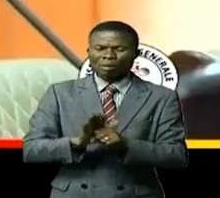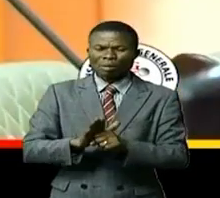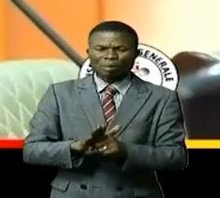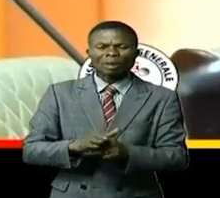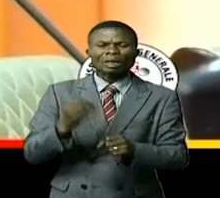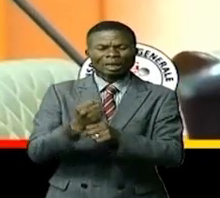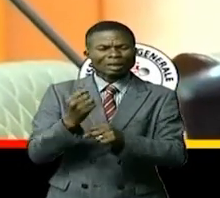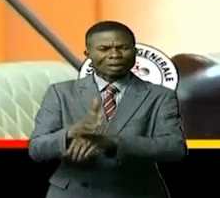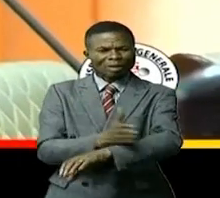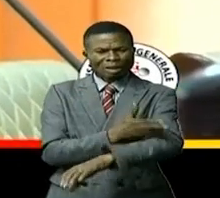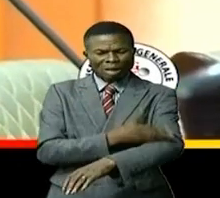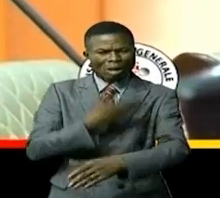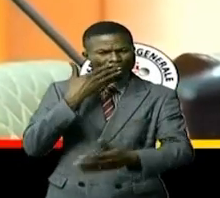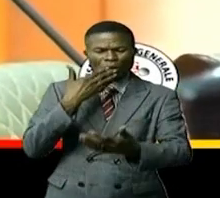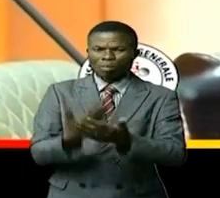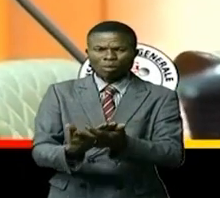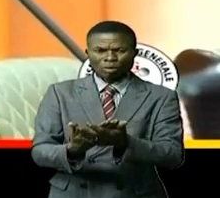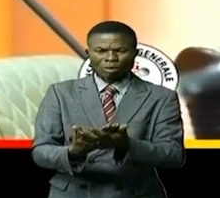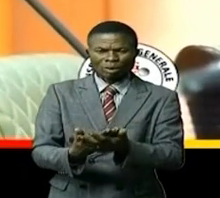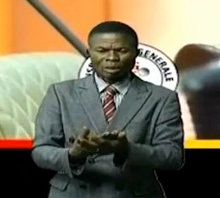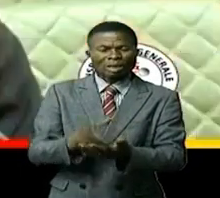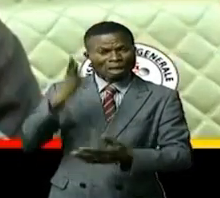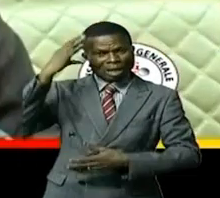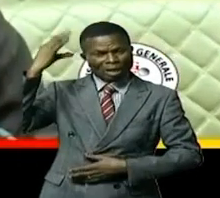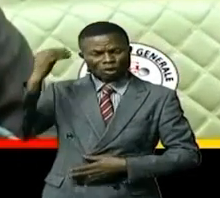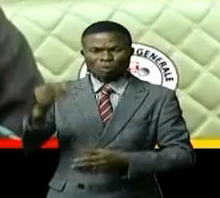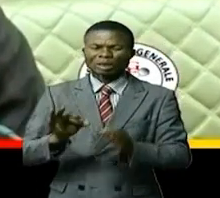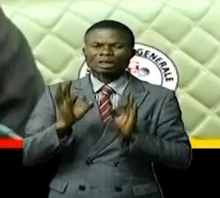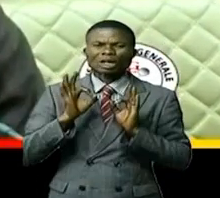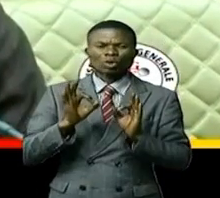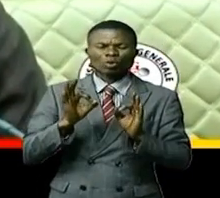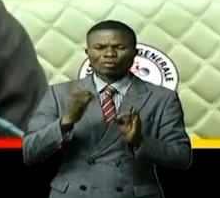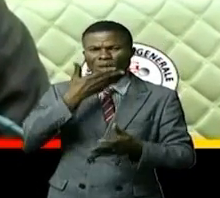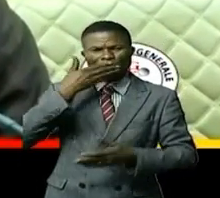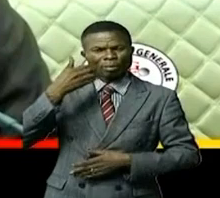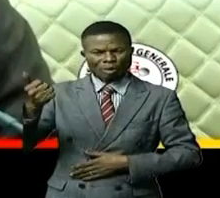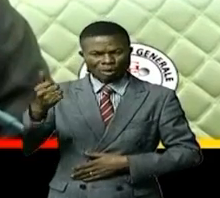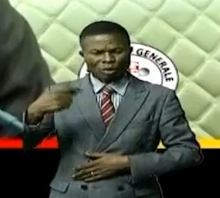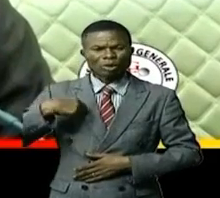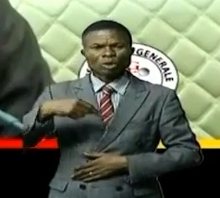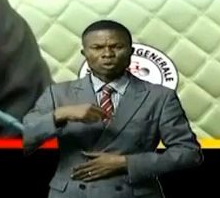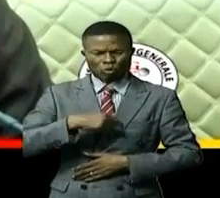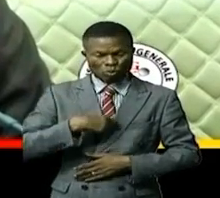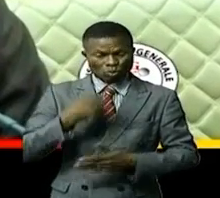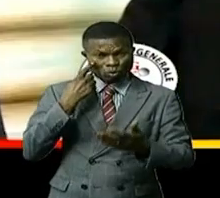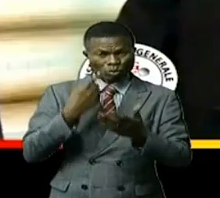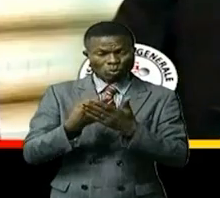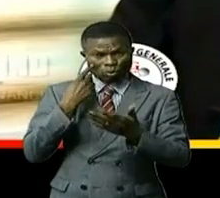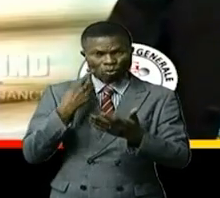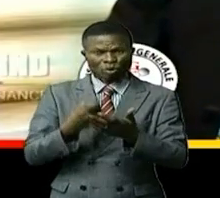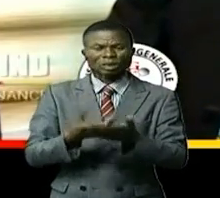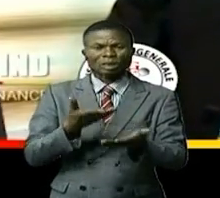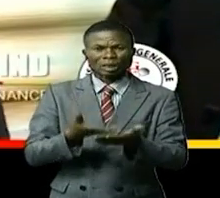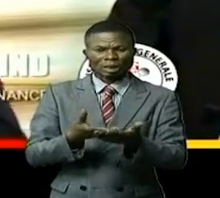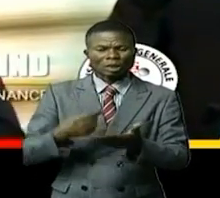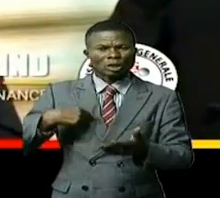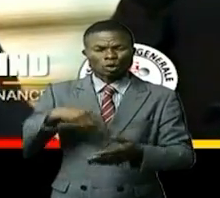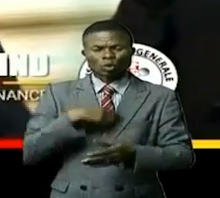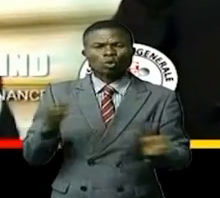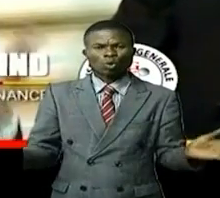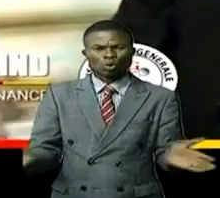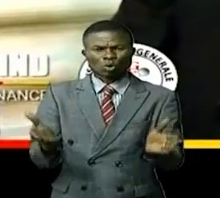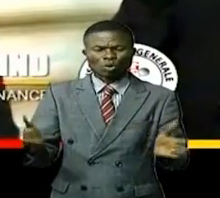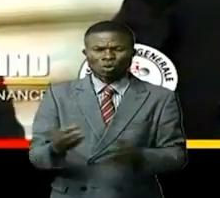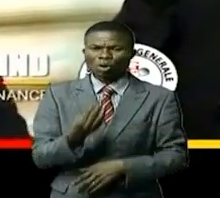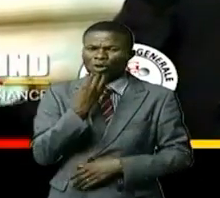et de bonnes expériences que nous apprenons. Et donc nous encourageons l'IGF